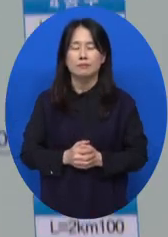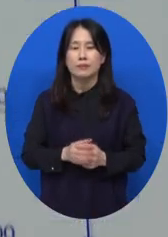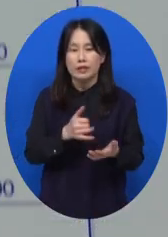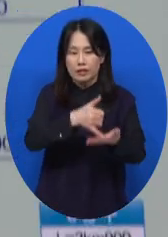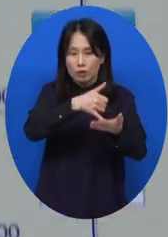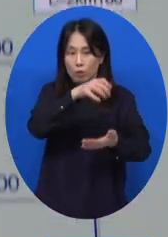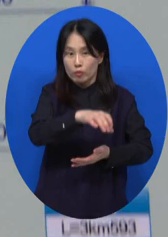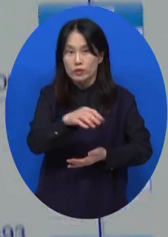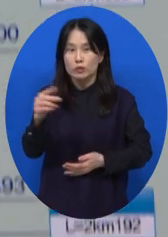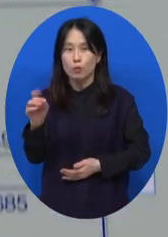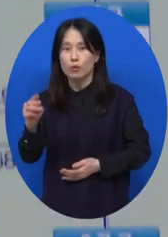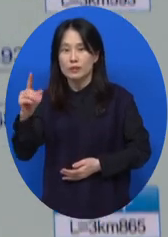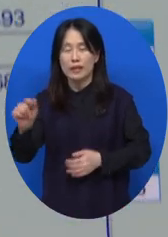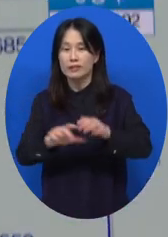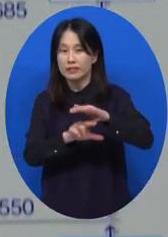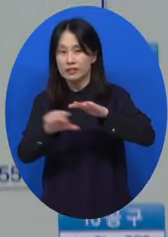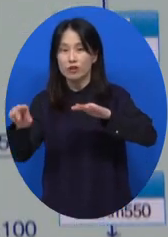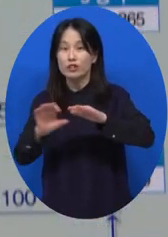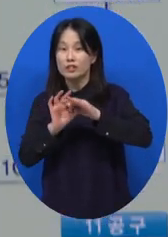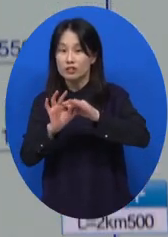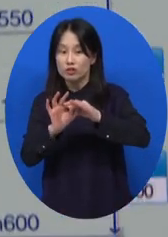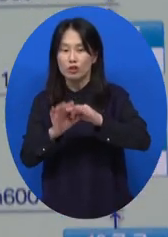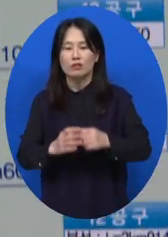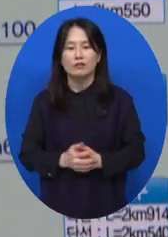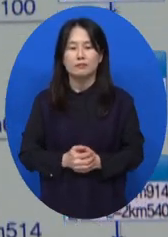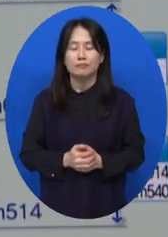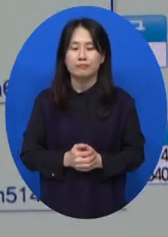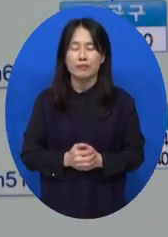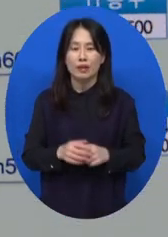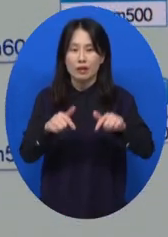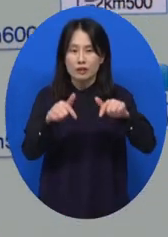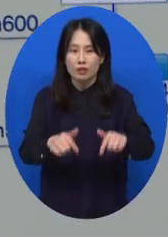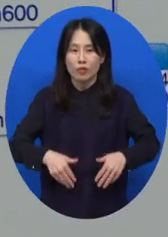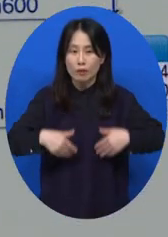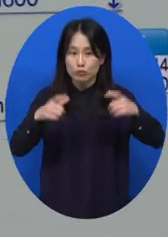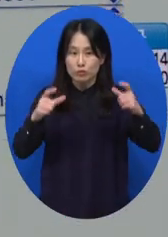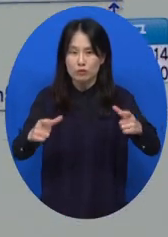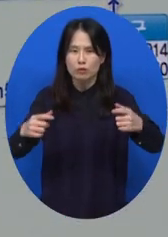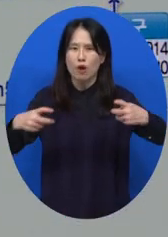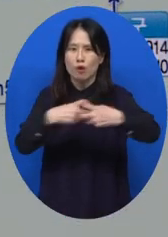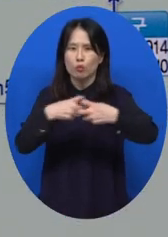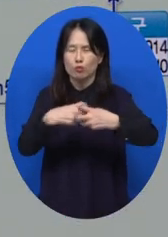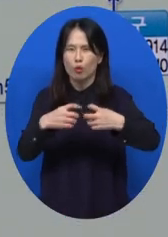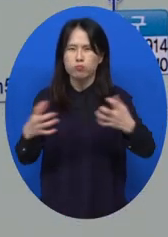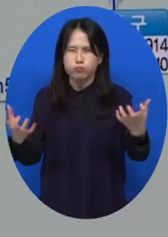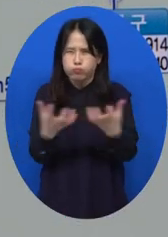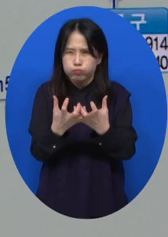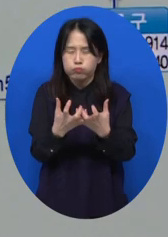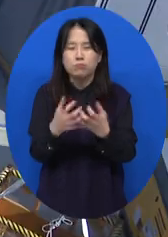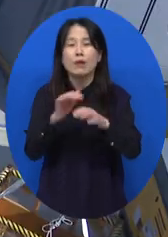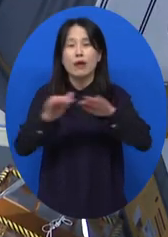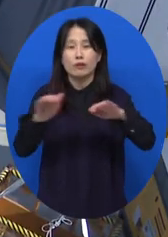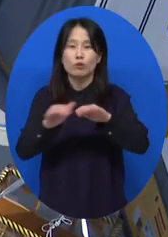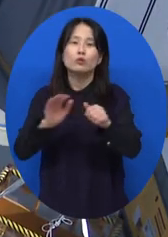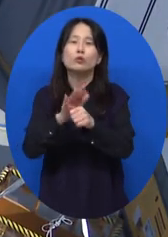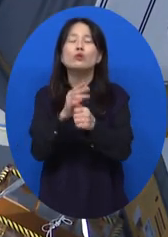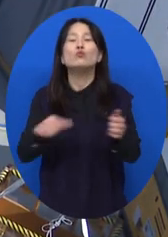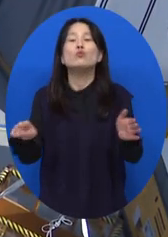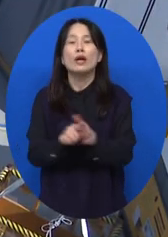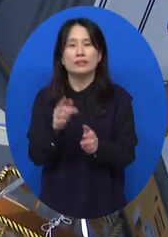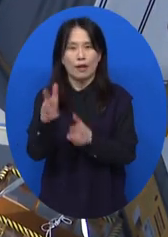인덕원에서 동탄을 잇는 북선전철로 경기 서남부 지역의 교통체증을 해소하고 광역교통기능을 확충하기 위한